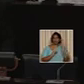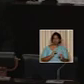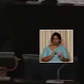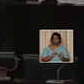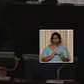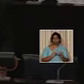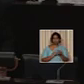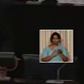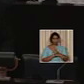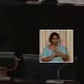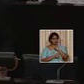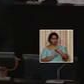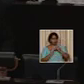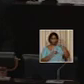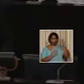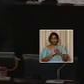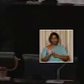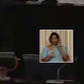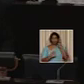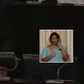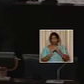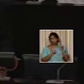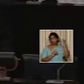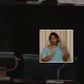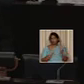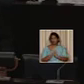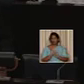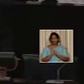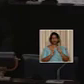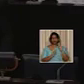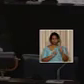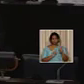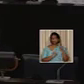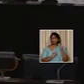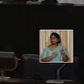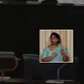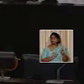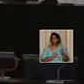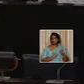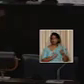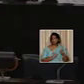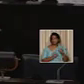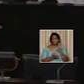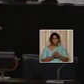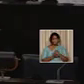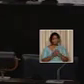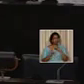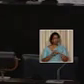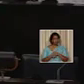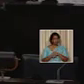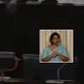ඒක පුරෝකථනය කළා ඉස්සරහා අවුරුදු 12කට මේ දෙන්නේ ණය දරුවන්ට ගෙවන්න. ඉතින් ඒකට බැංකු කරණයම